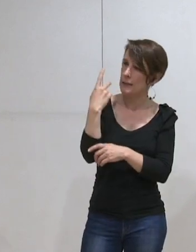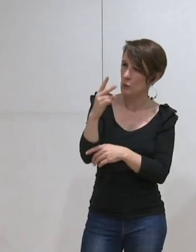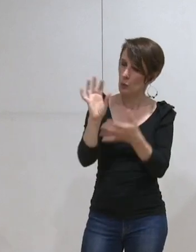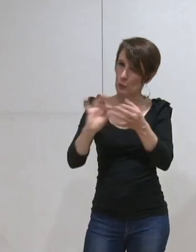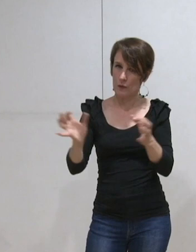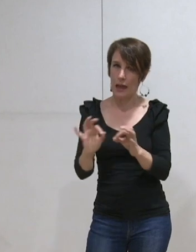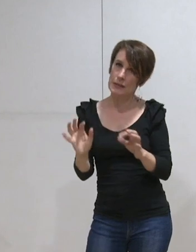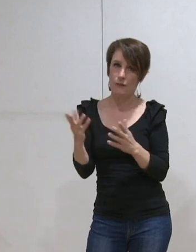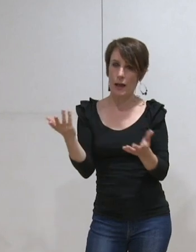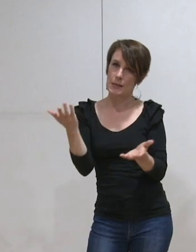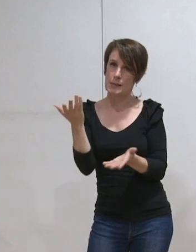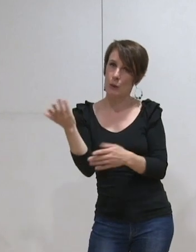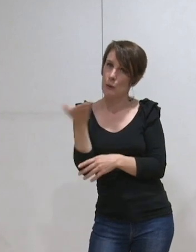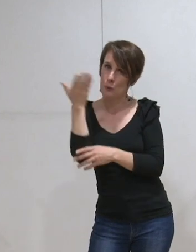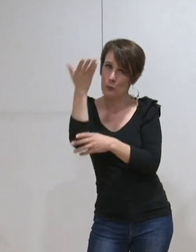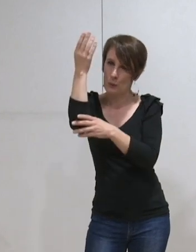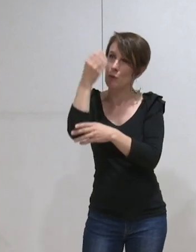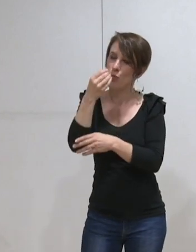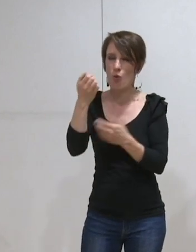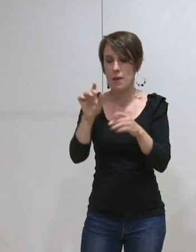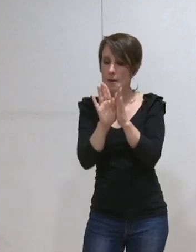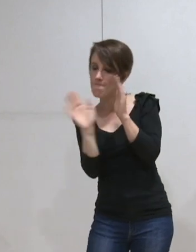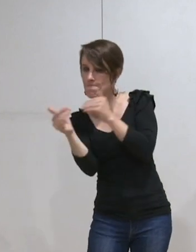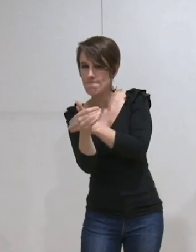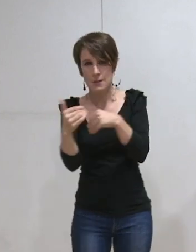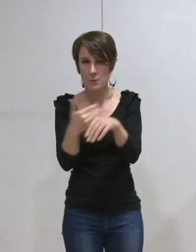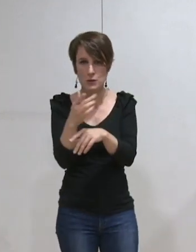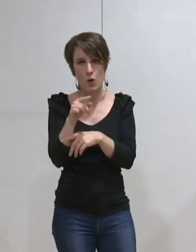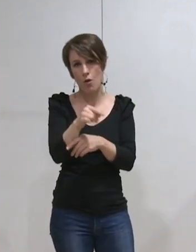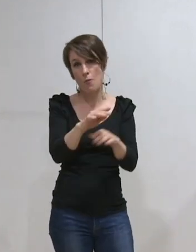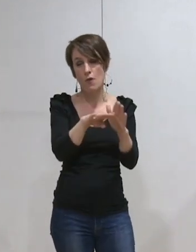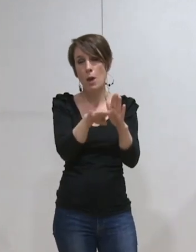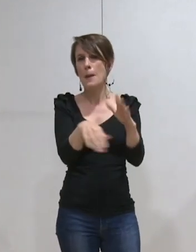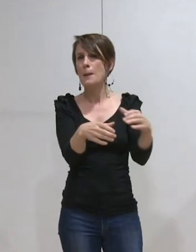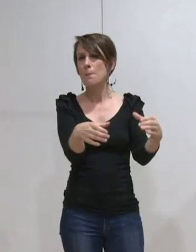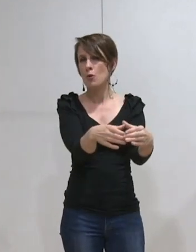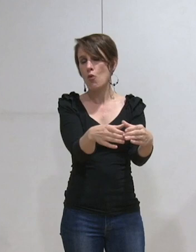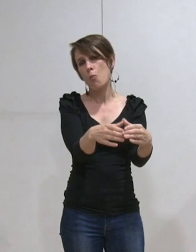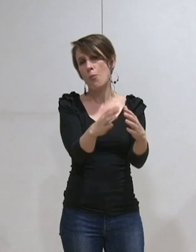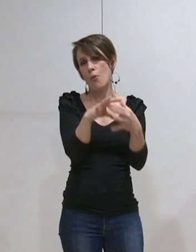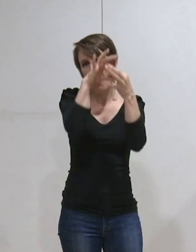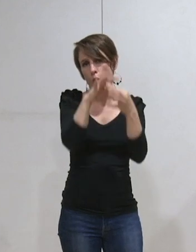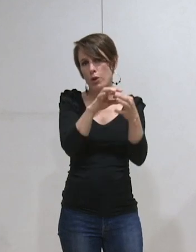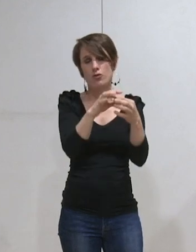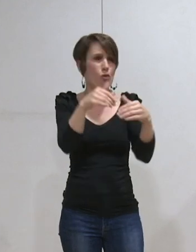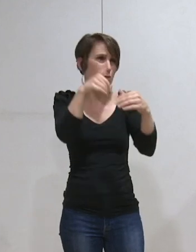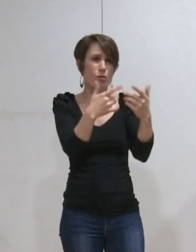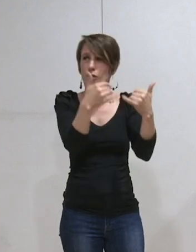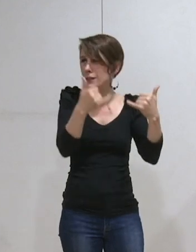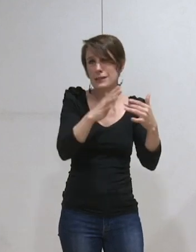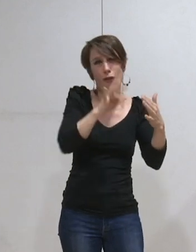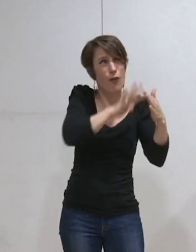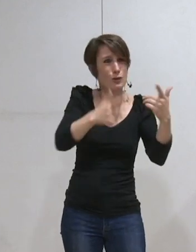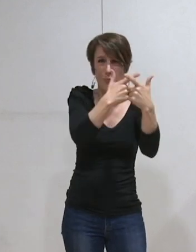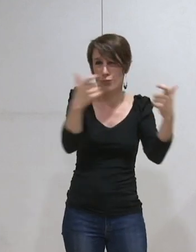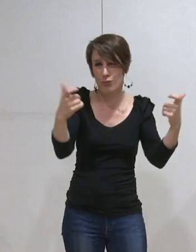l'obsession de sans cesse vouloir stigmatiser des minorités au sein de notre de notre société purrielle cette